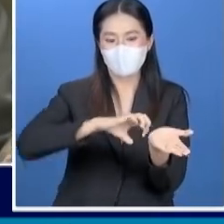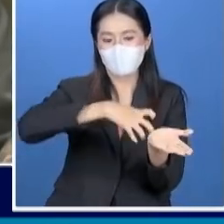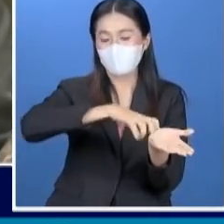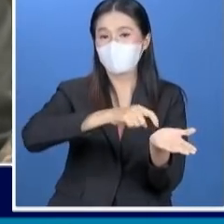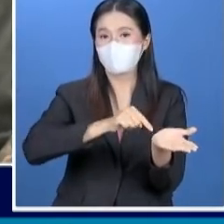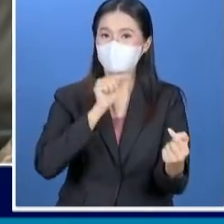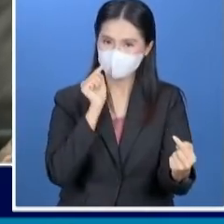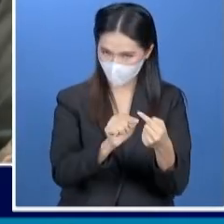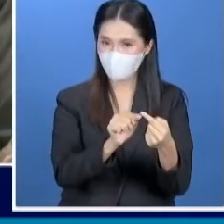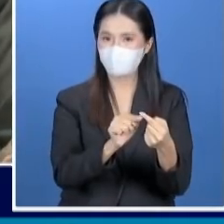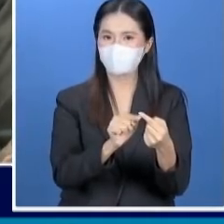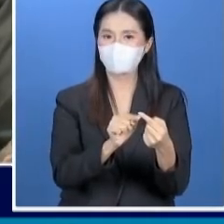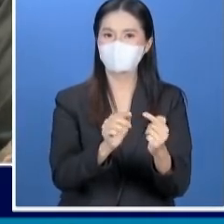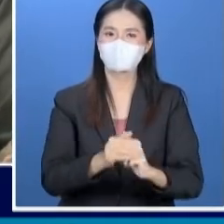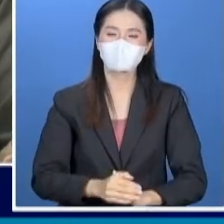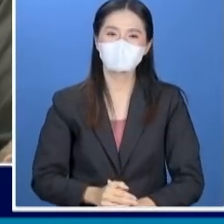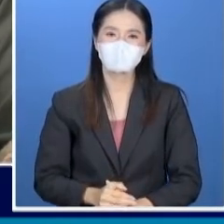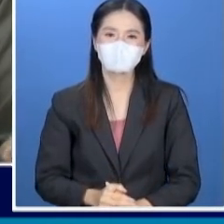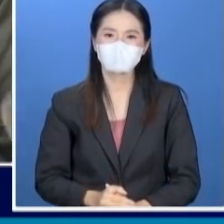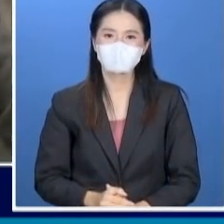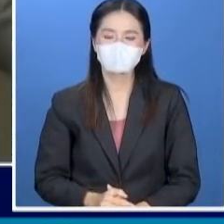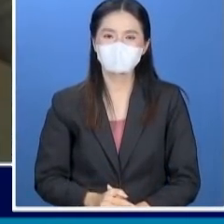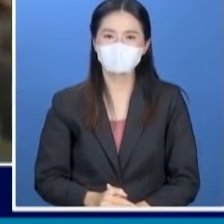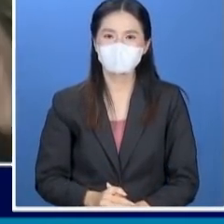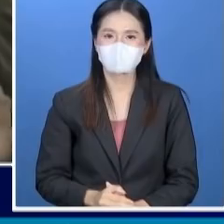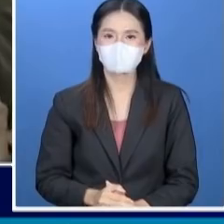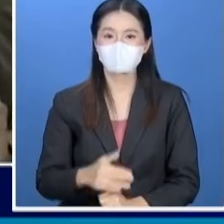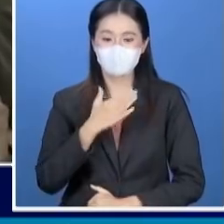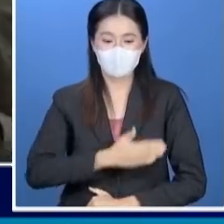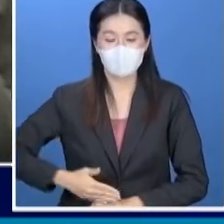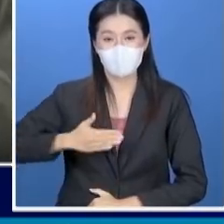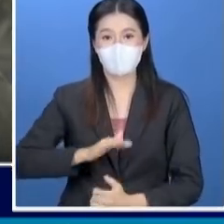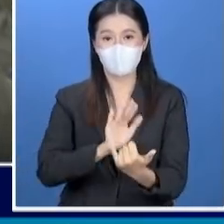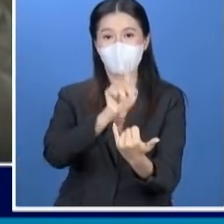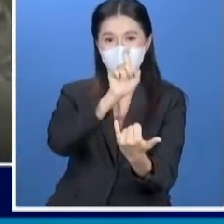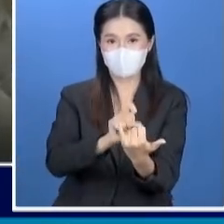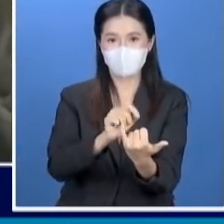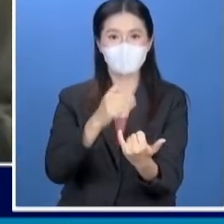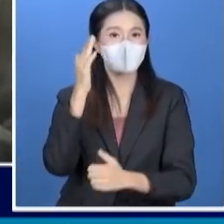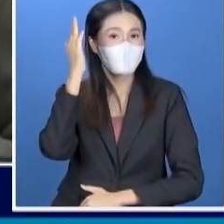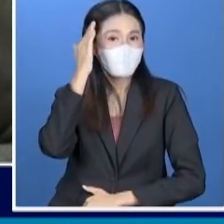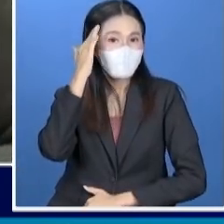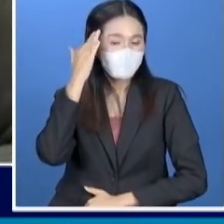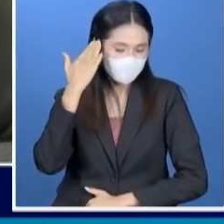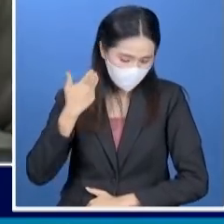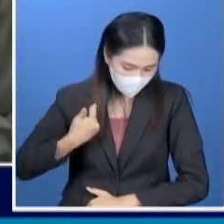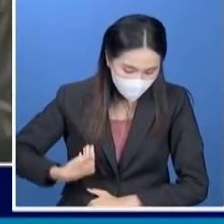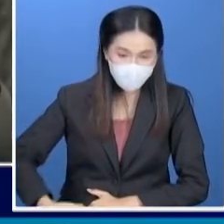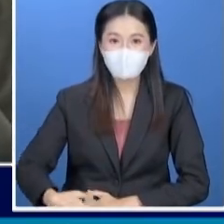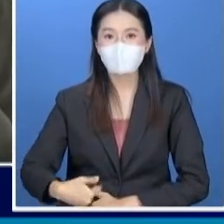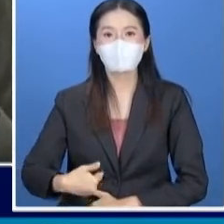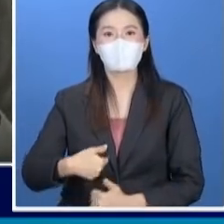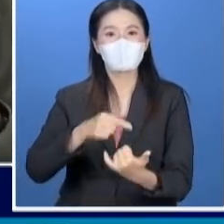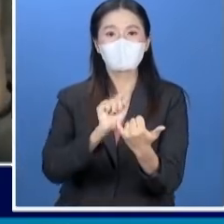นะครับแล้วก็ประกอบกับตามร่างกายของคุณแตงโมตั้งแต่ศีรษะลงมาเลยเนี่ยไม่